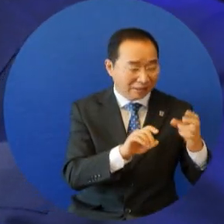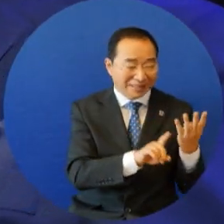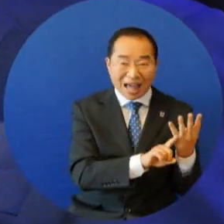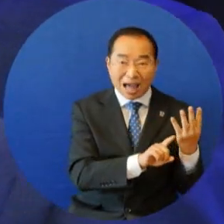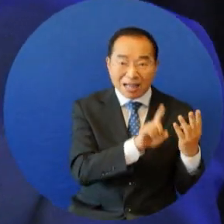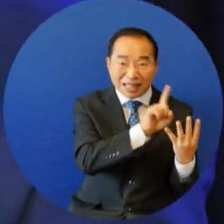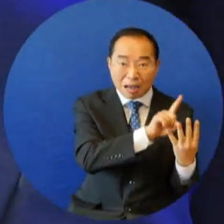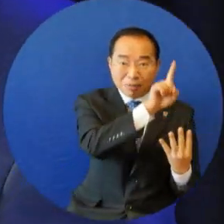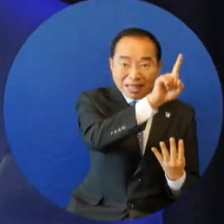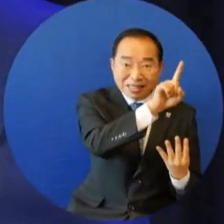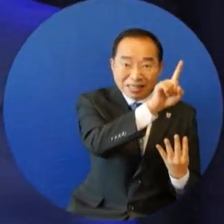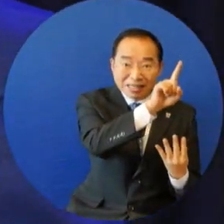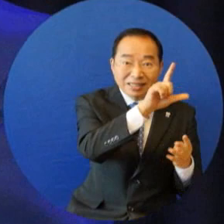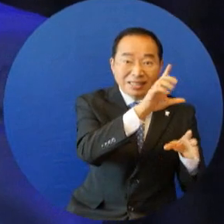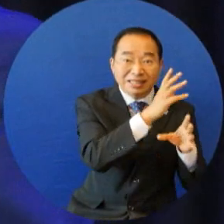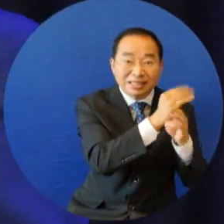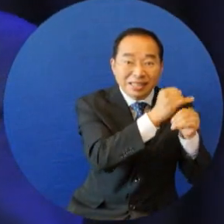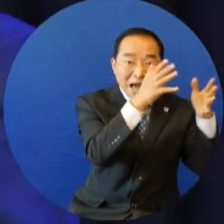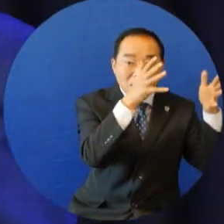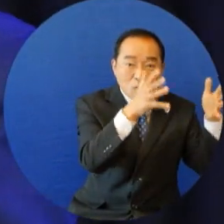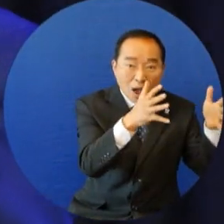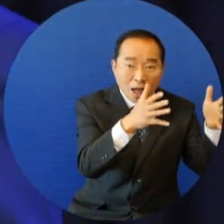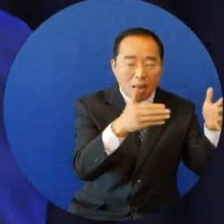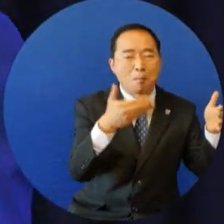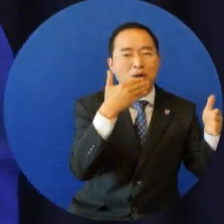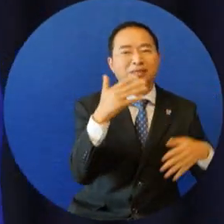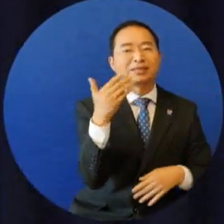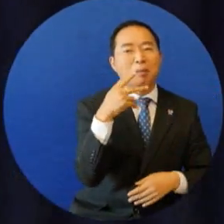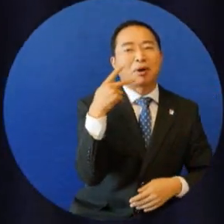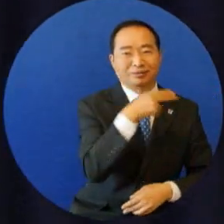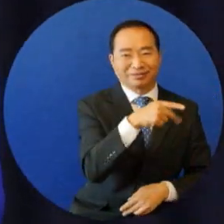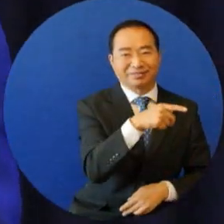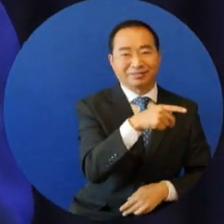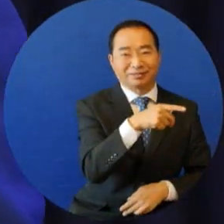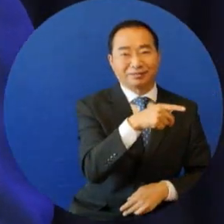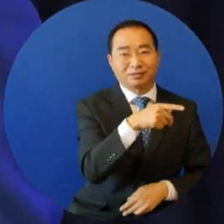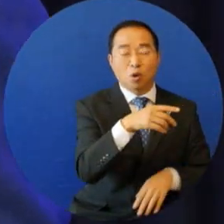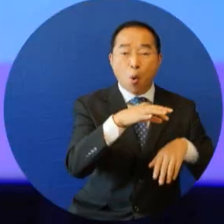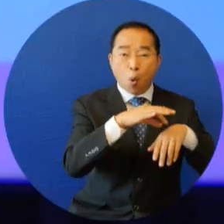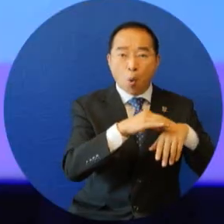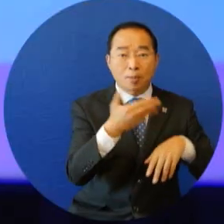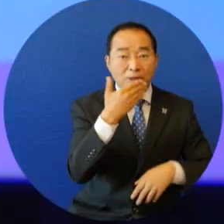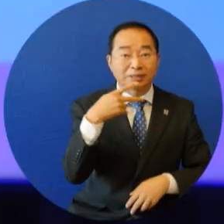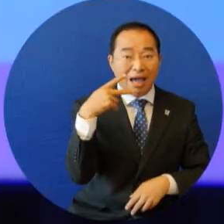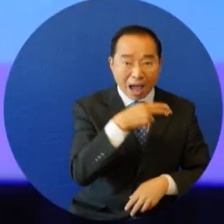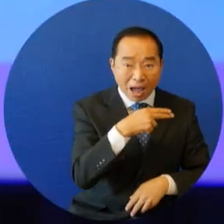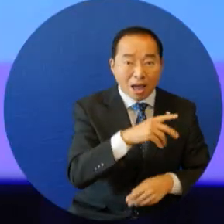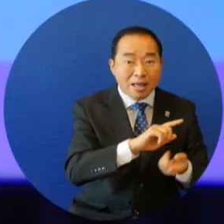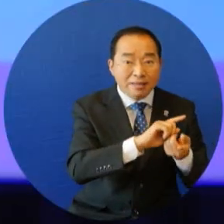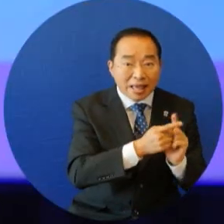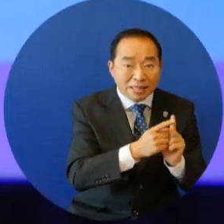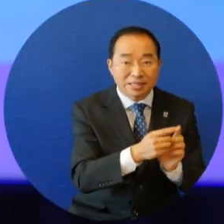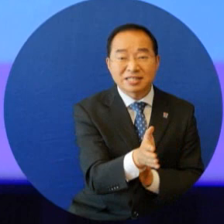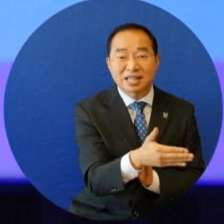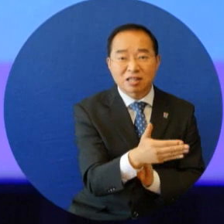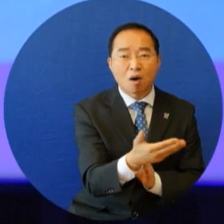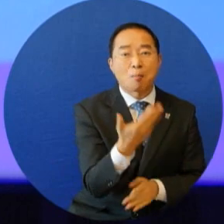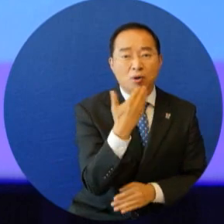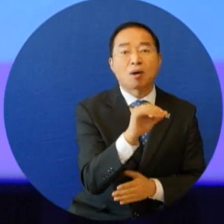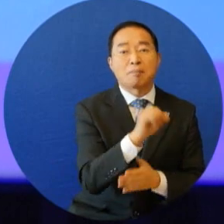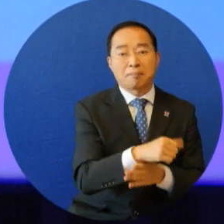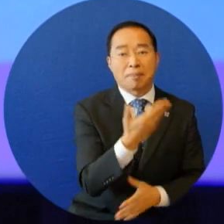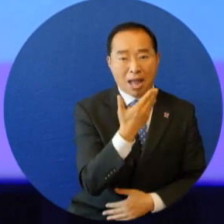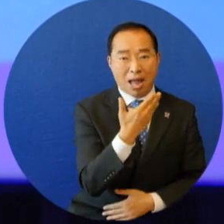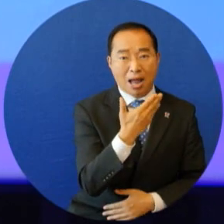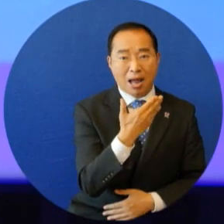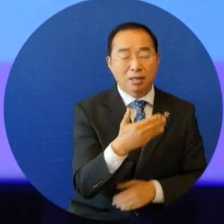못합니다. 그런데 금식일날 생선은 먹을 수가 있어요. 그리고 냉장고가 없던 시절이라